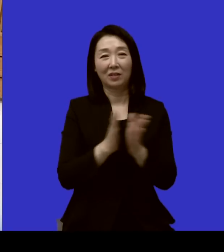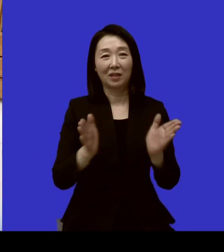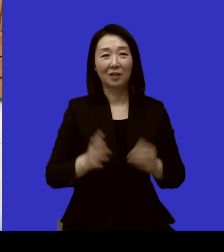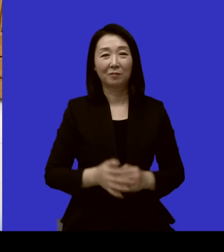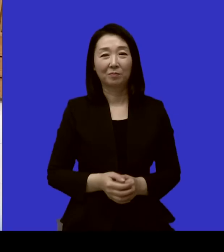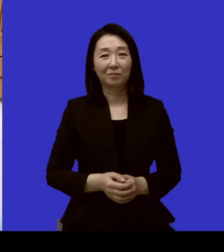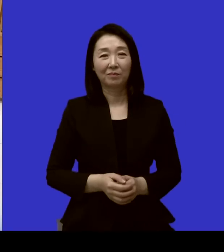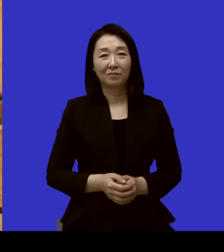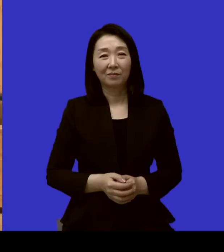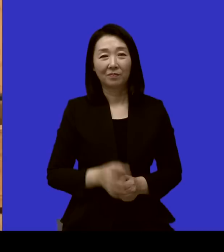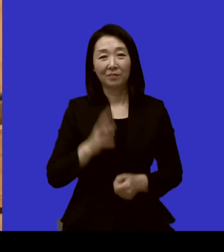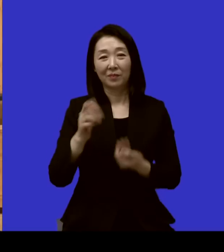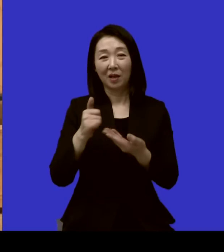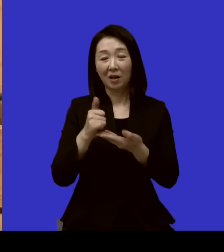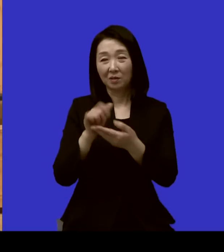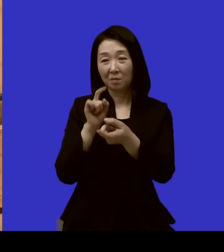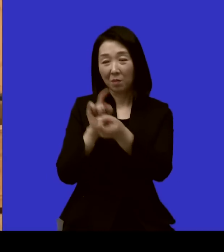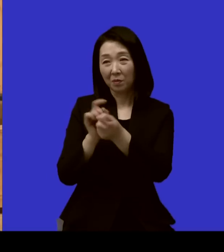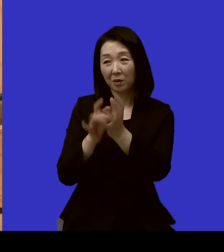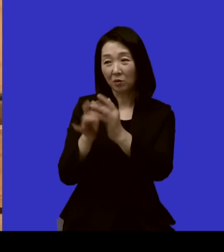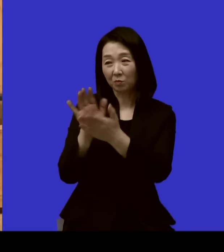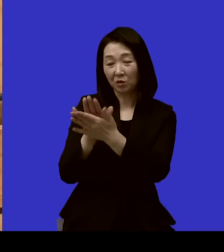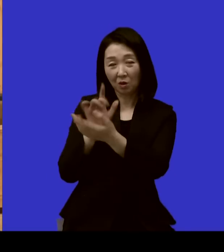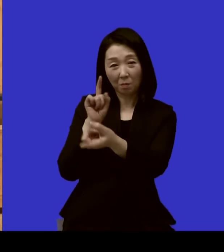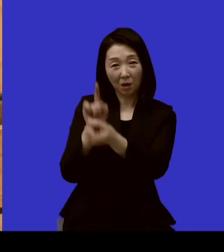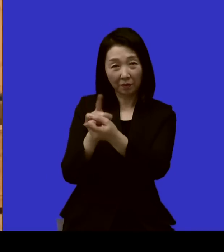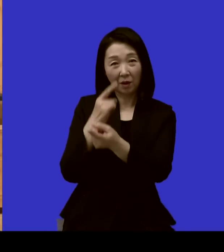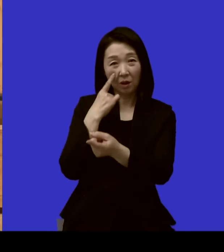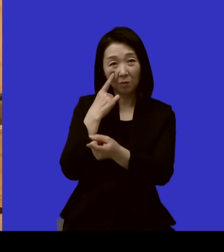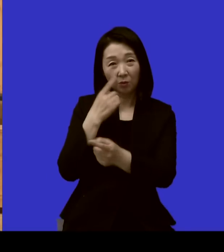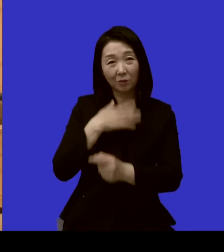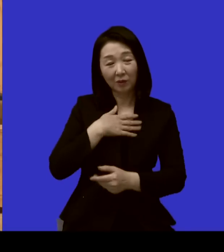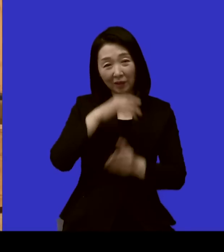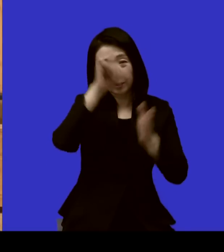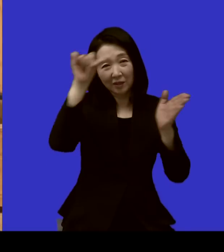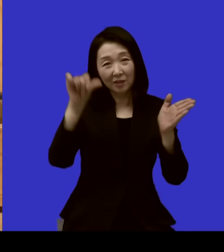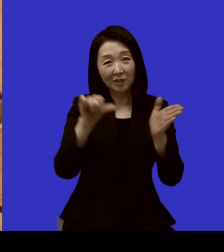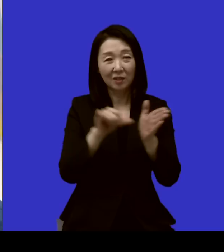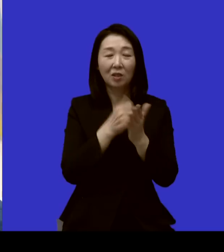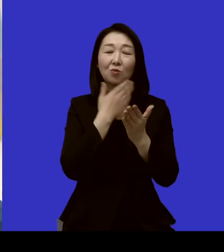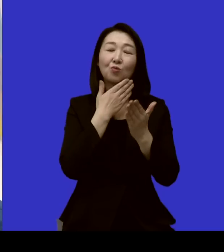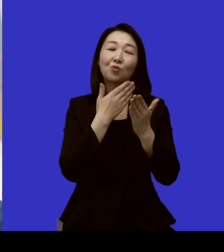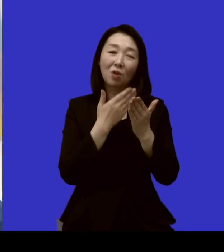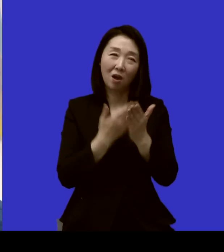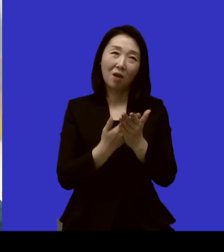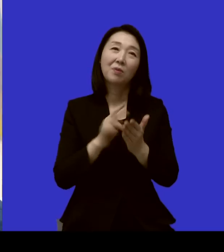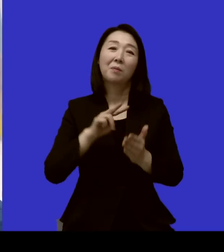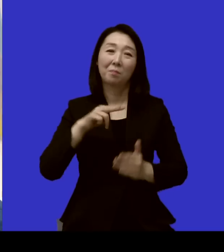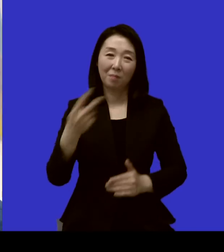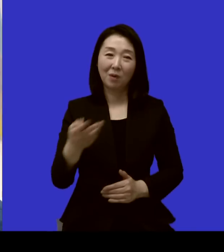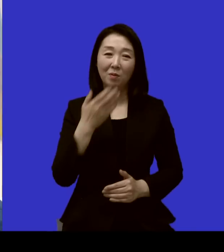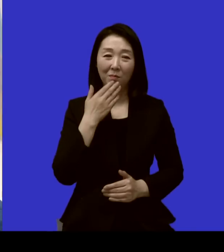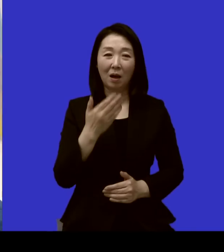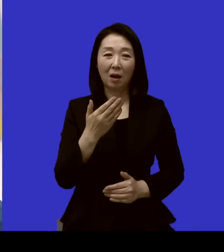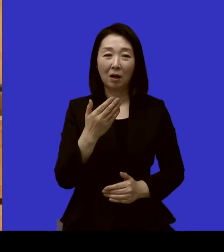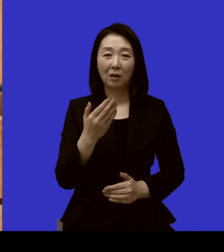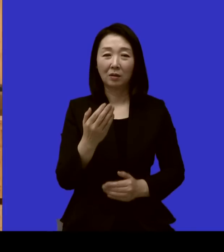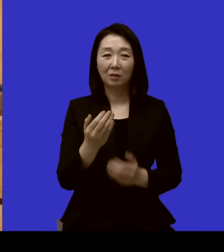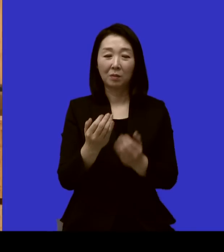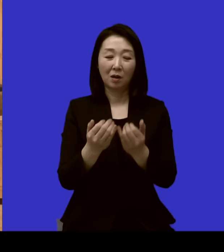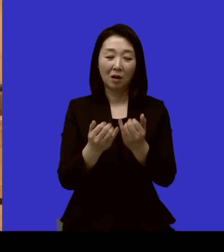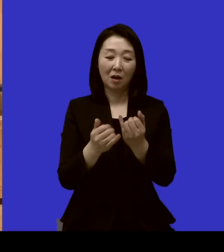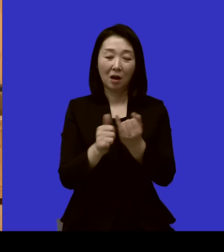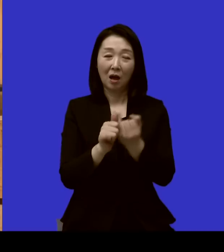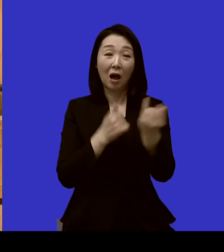하나님을 만나서 예수님을 직접 만나보고 네. 나 인생의 터닝 포인트를 마련해서 네. 작가가 됐고 아내분은